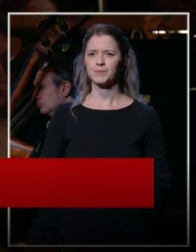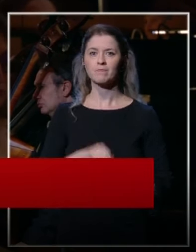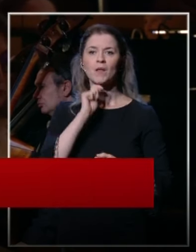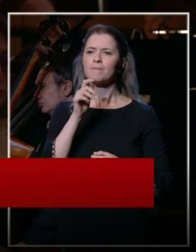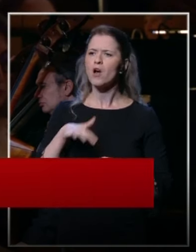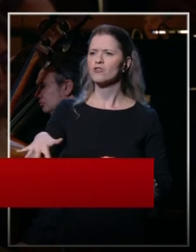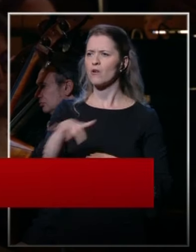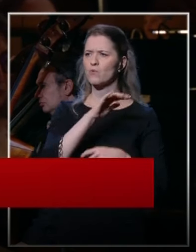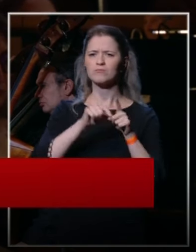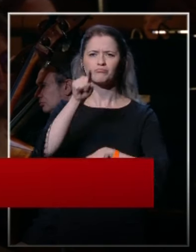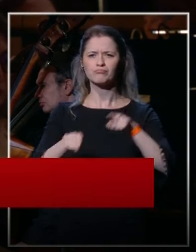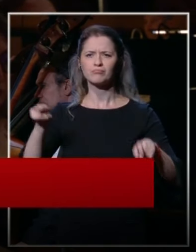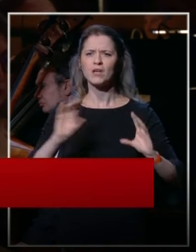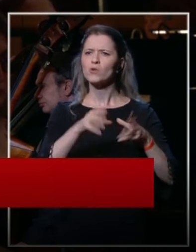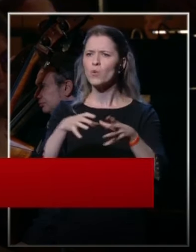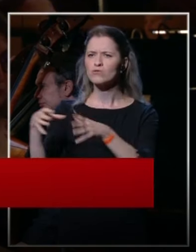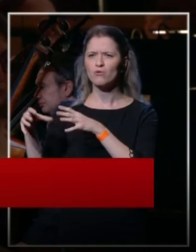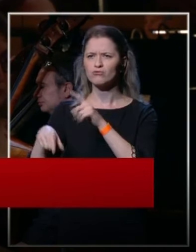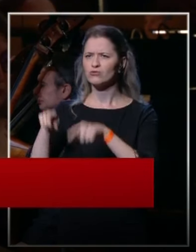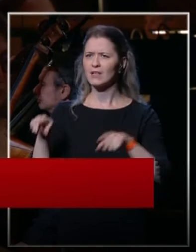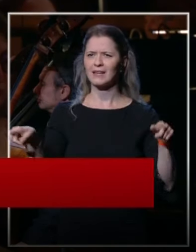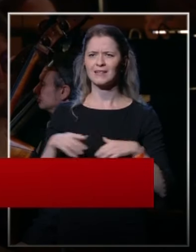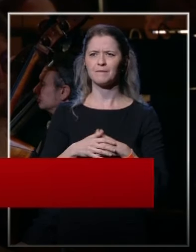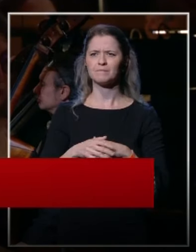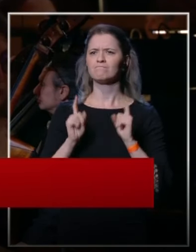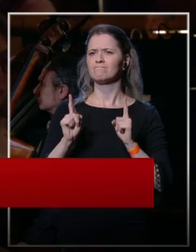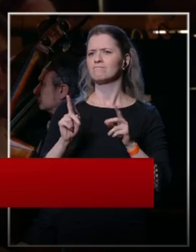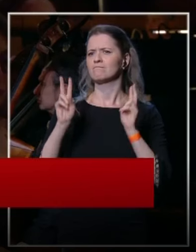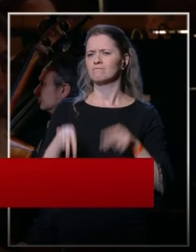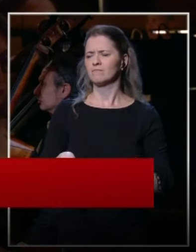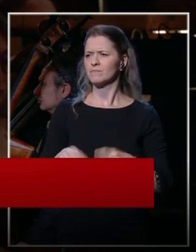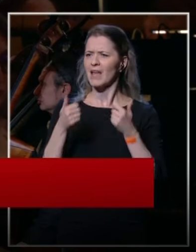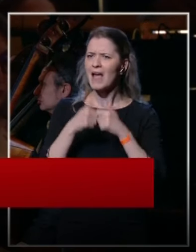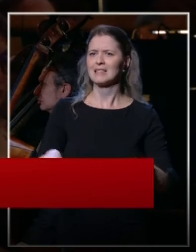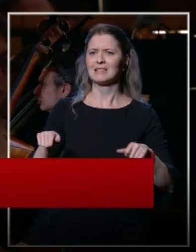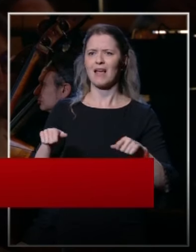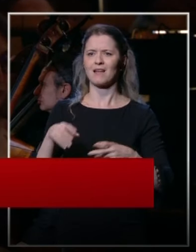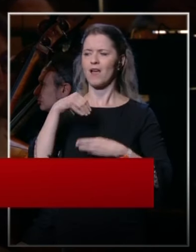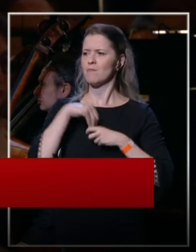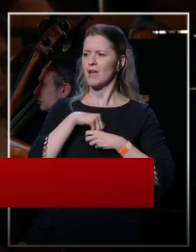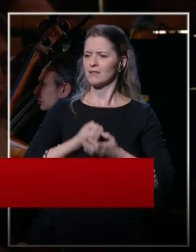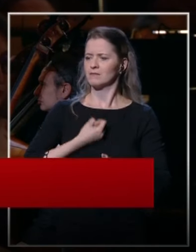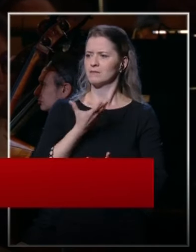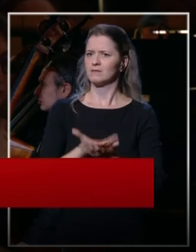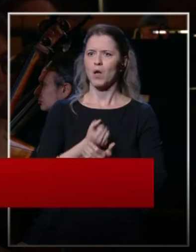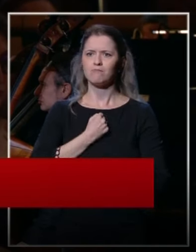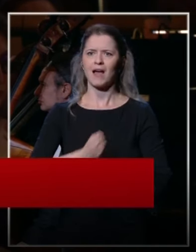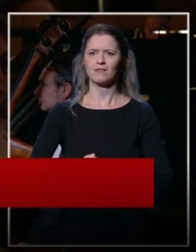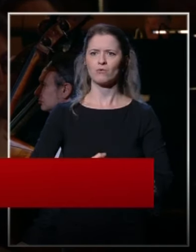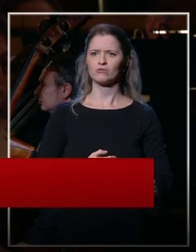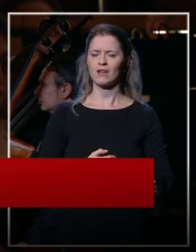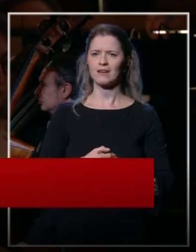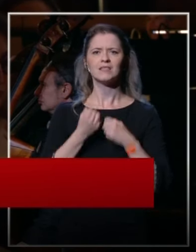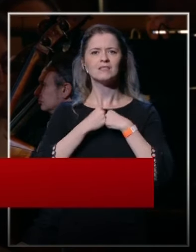Magyarok különböző közösségeiben szinte egyszerre tört fel a bátorság, a szabadság utáni